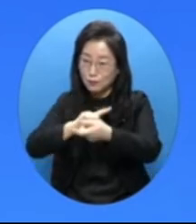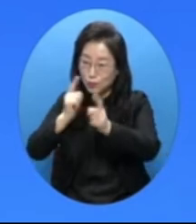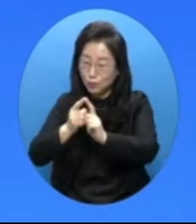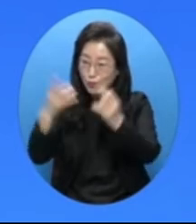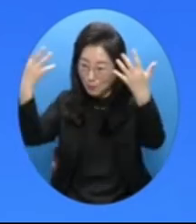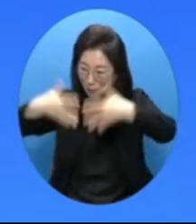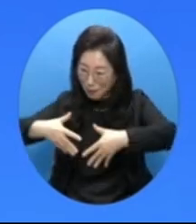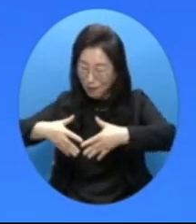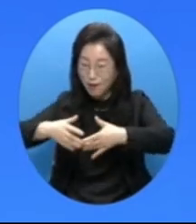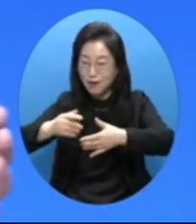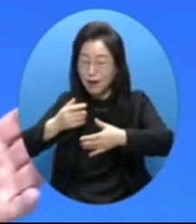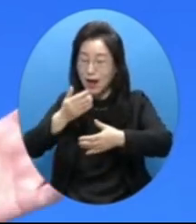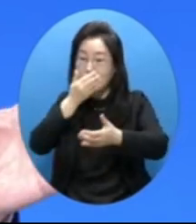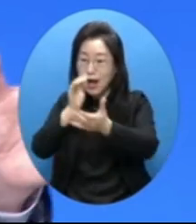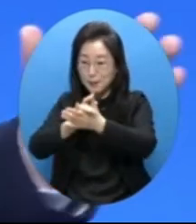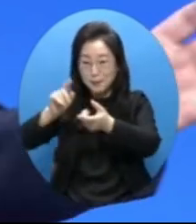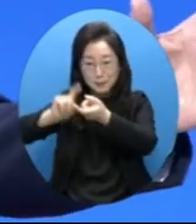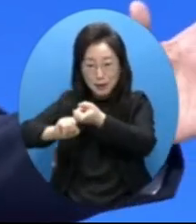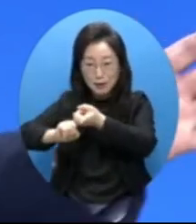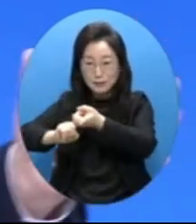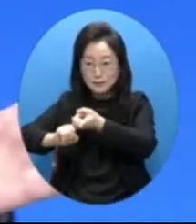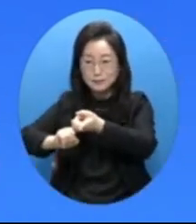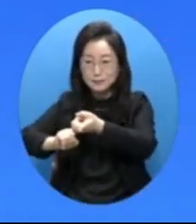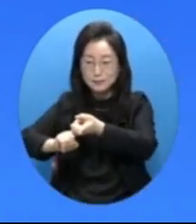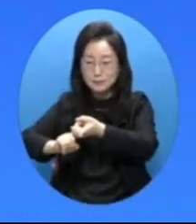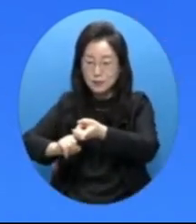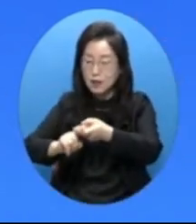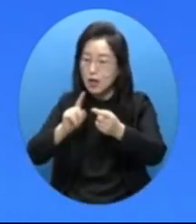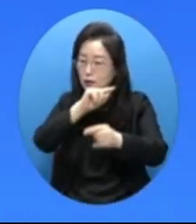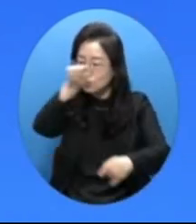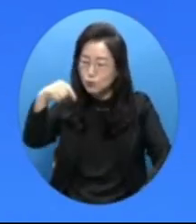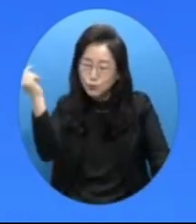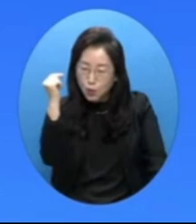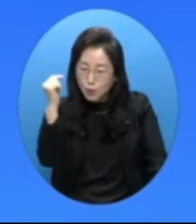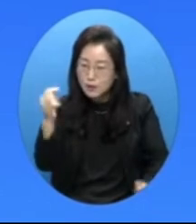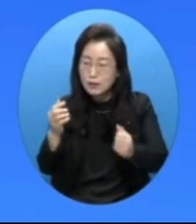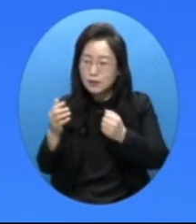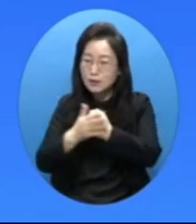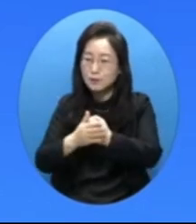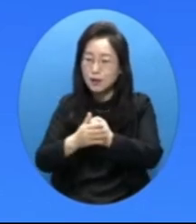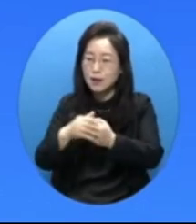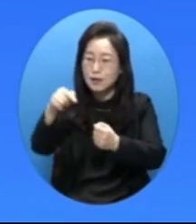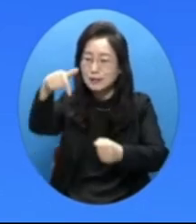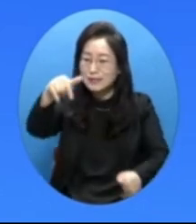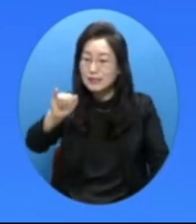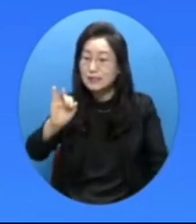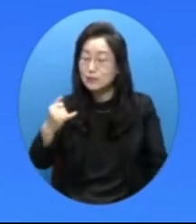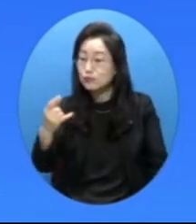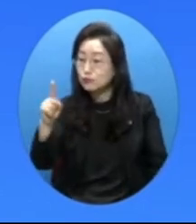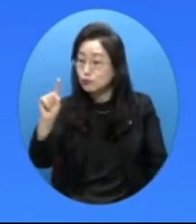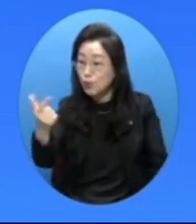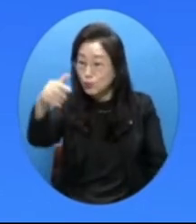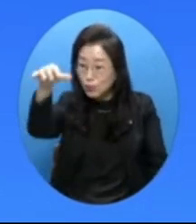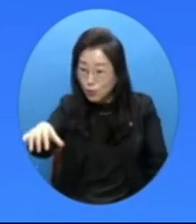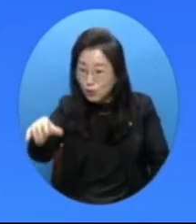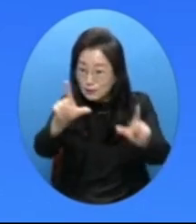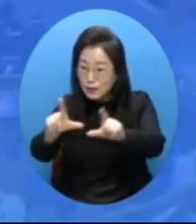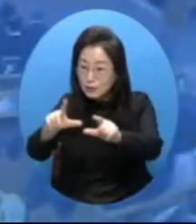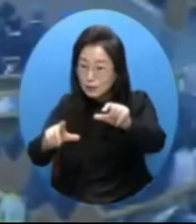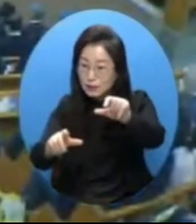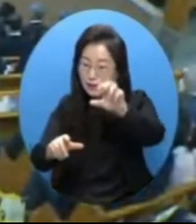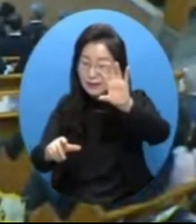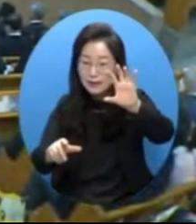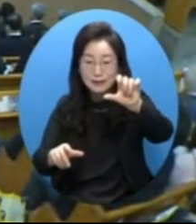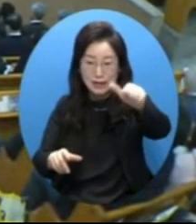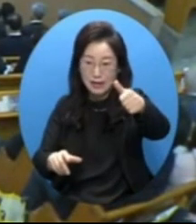아들이 근처에 있는 연락을 해서 연합군을 만들었습니다이